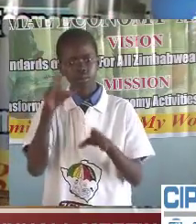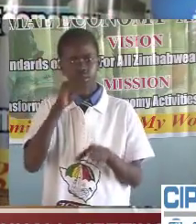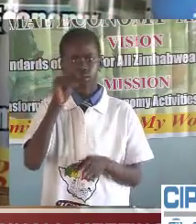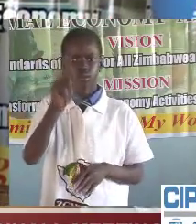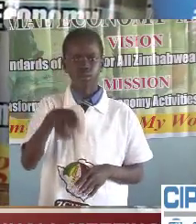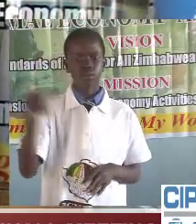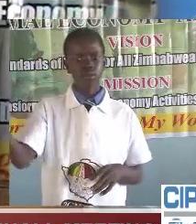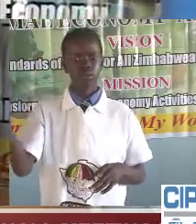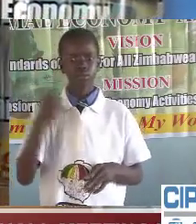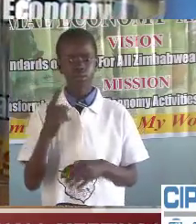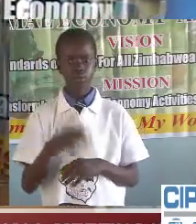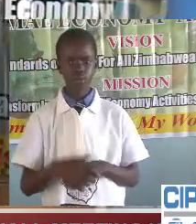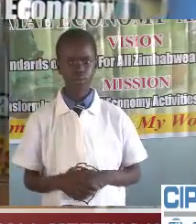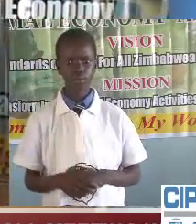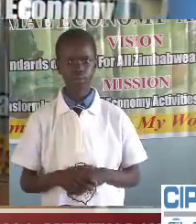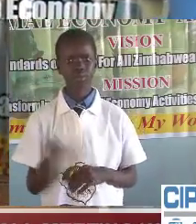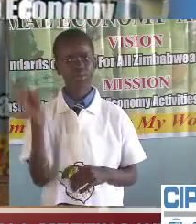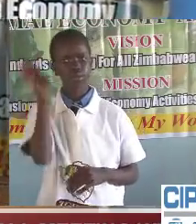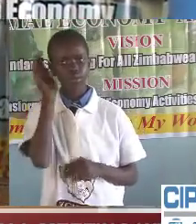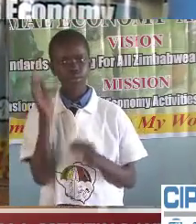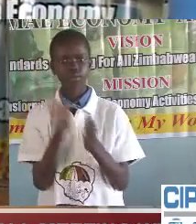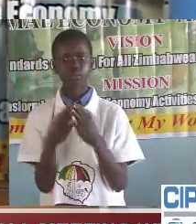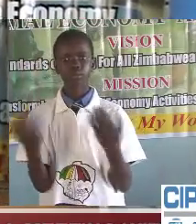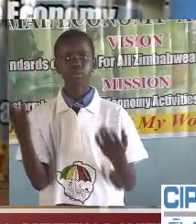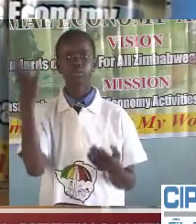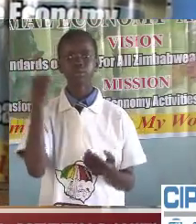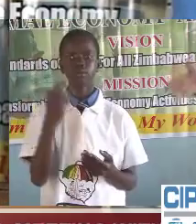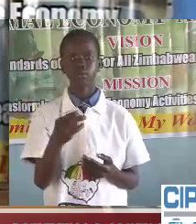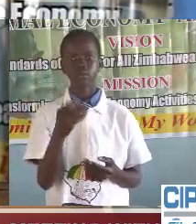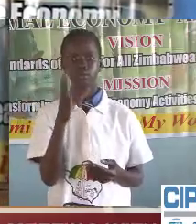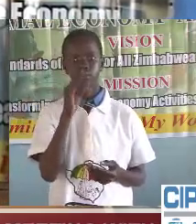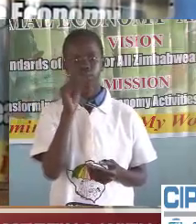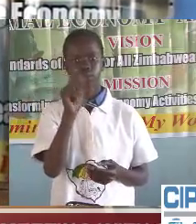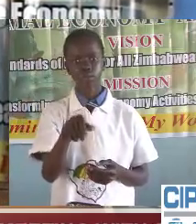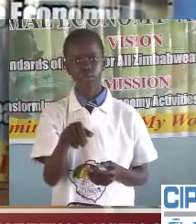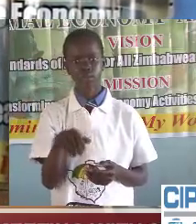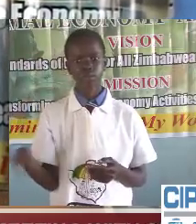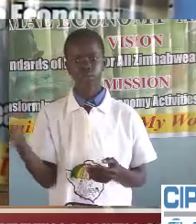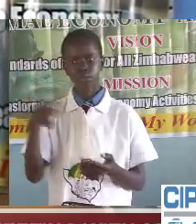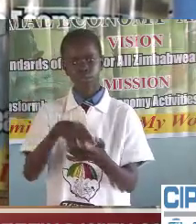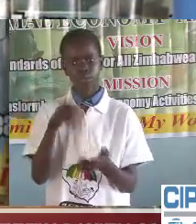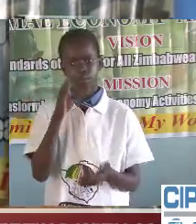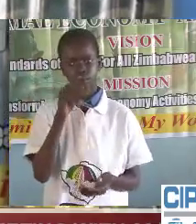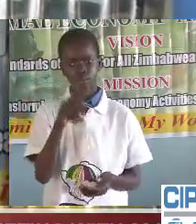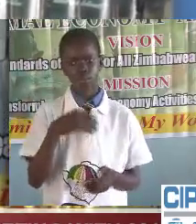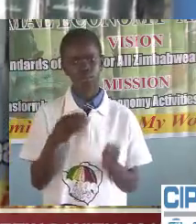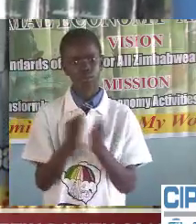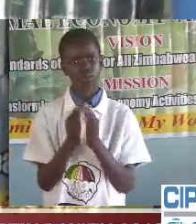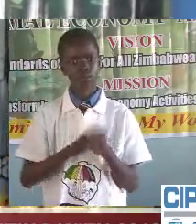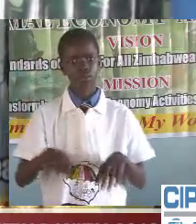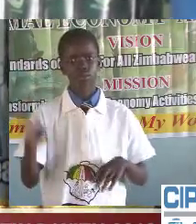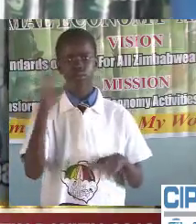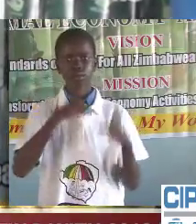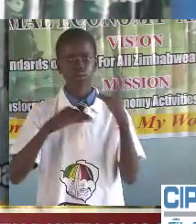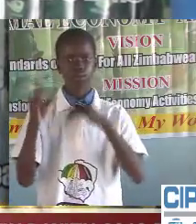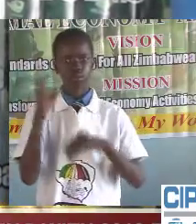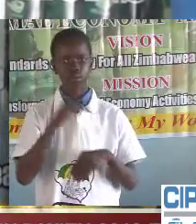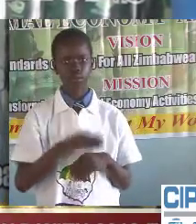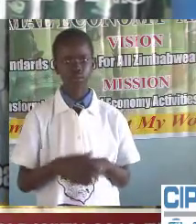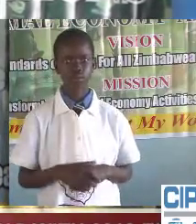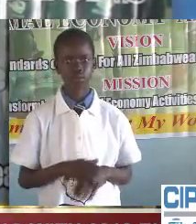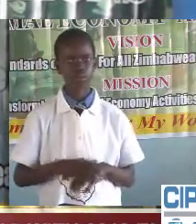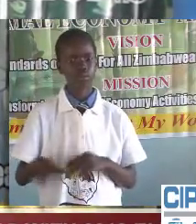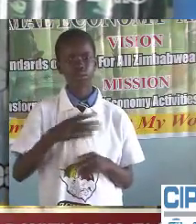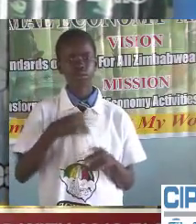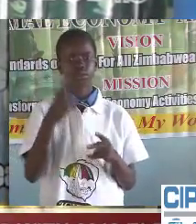them vanhu vasinganzwe. Saka tina young men wedu ari kuinterpreta. So tichitaura tite